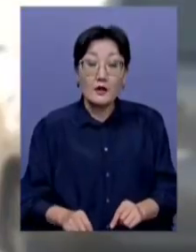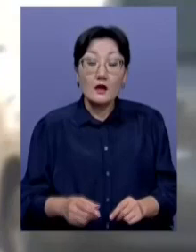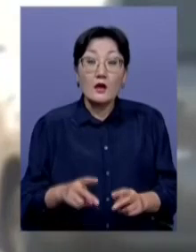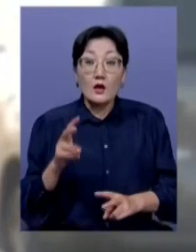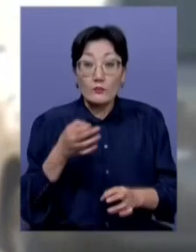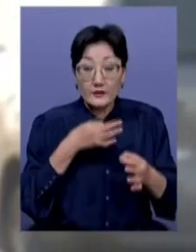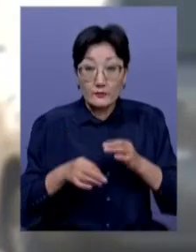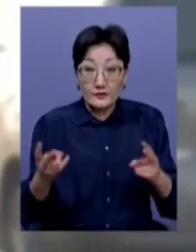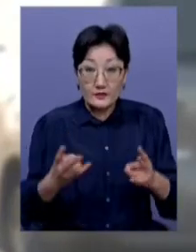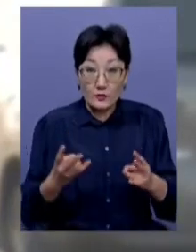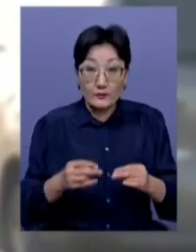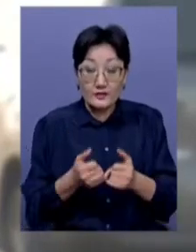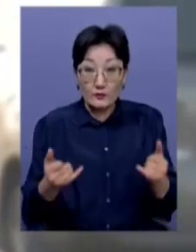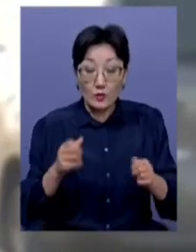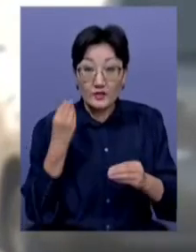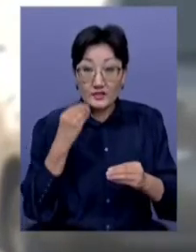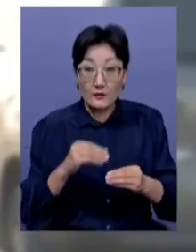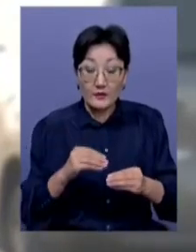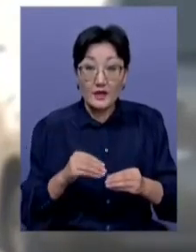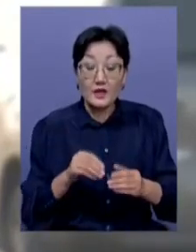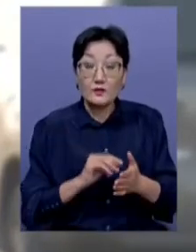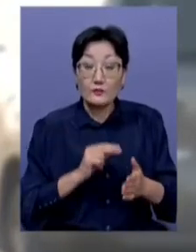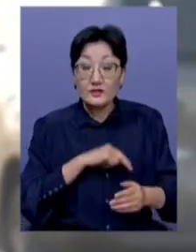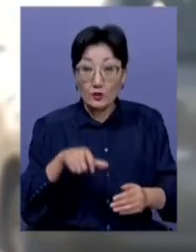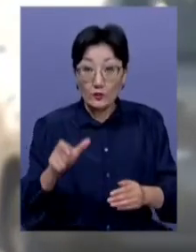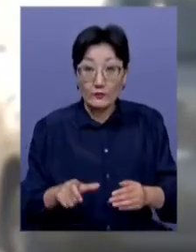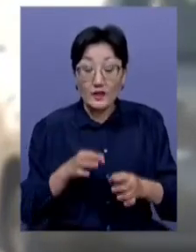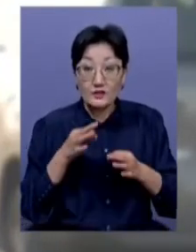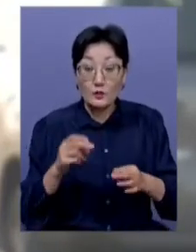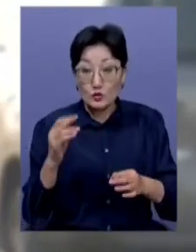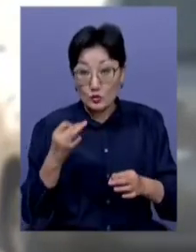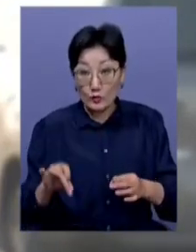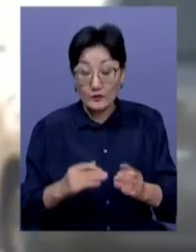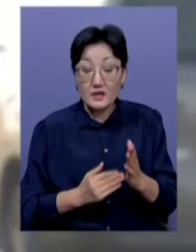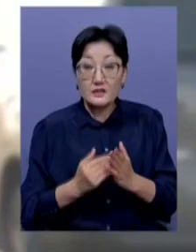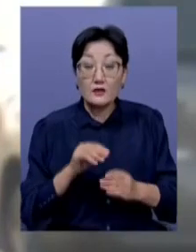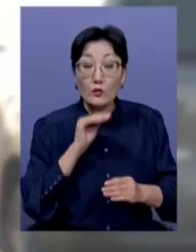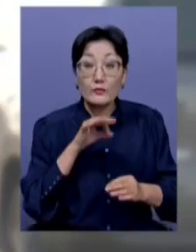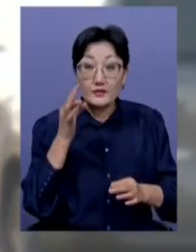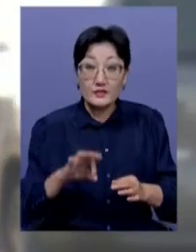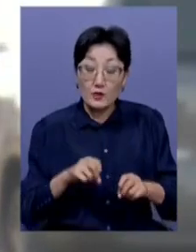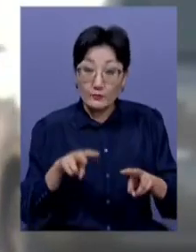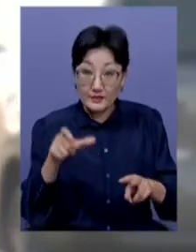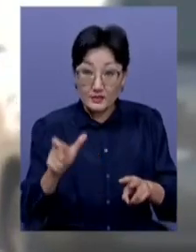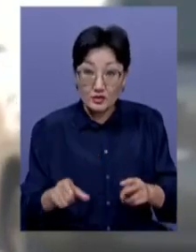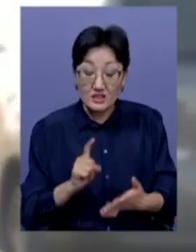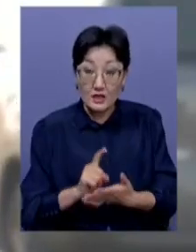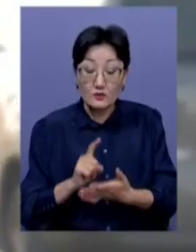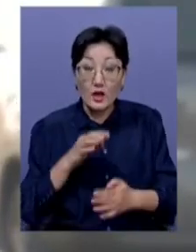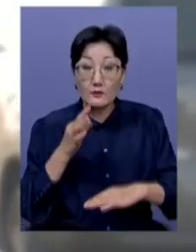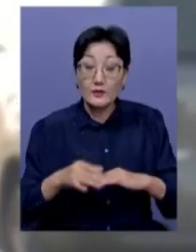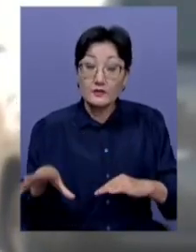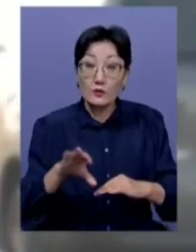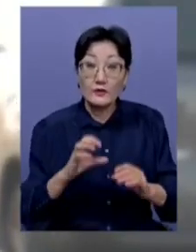Фарминдустрию страны необходимо обеспечить качественными кадрами, отметил Алексей Цой. Высококвалифицированные специалисты должны отвечать